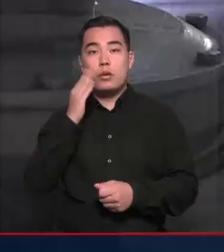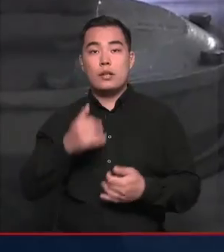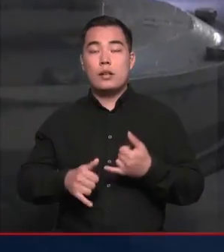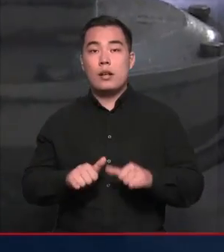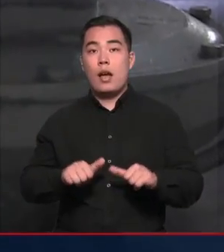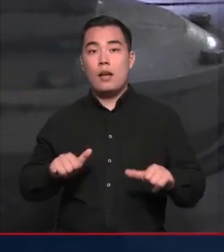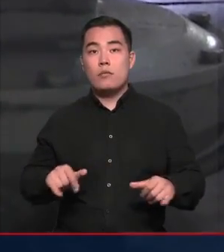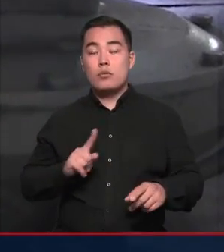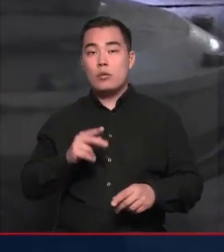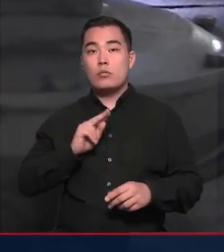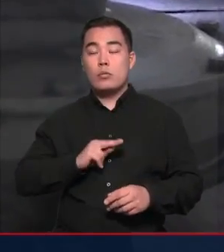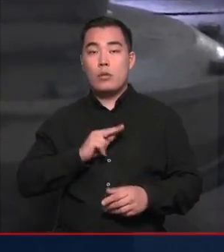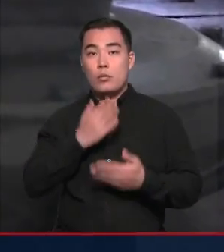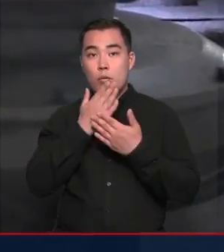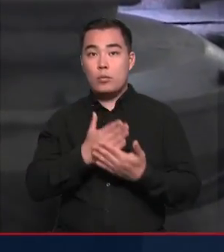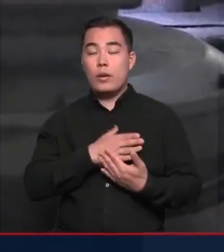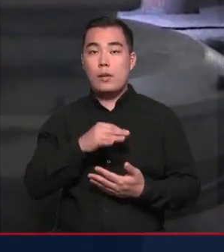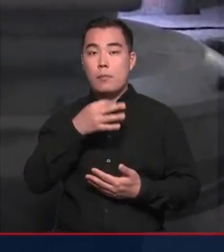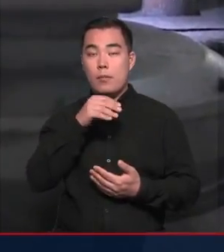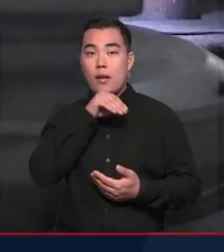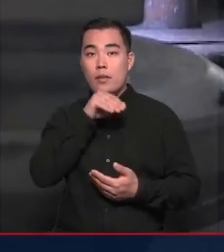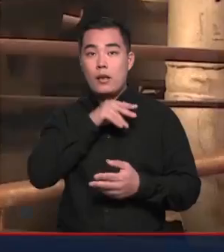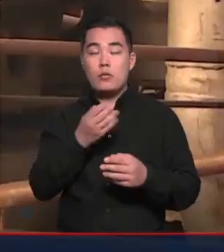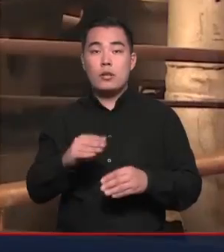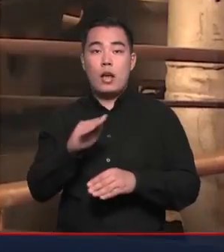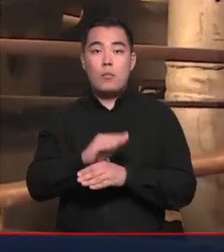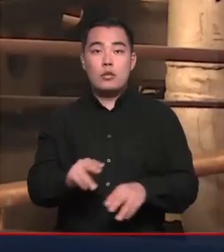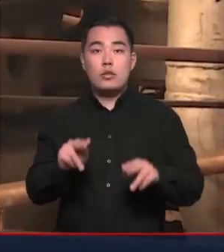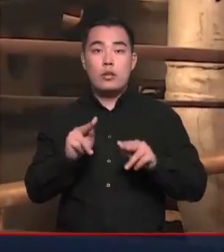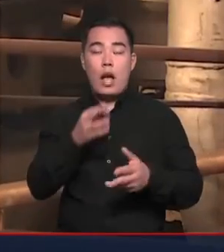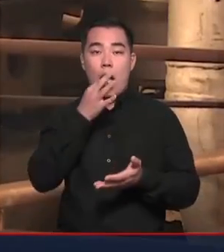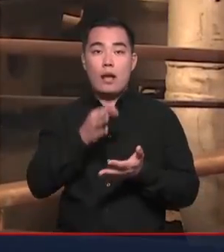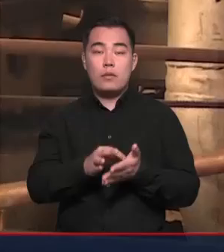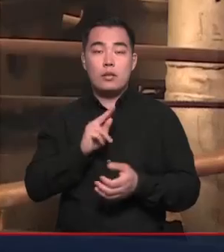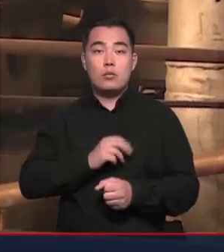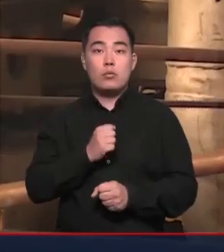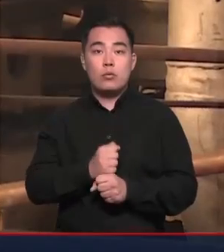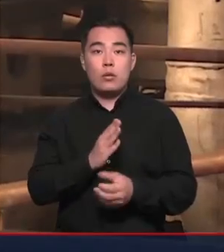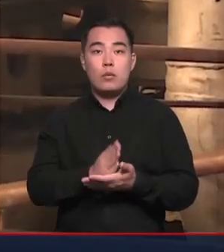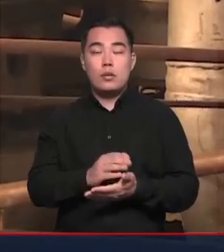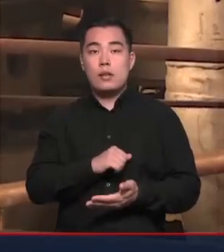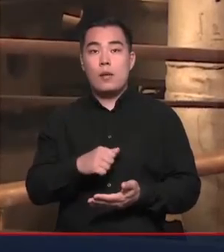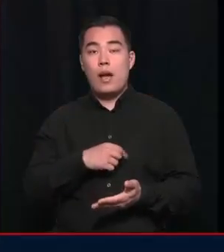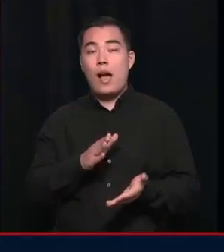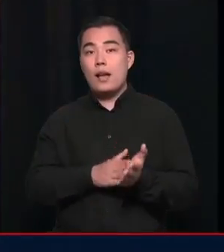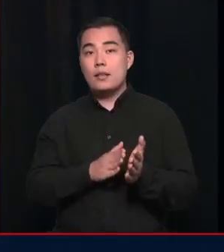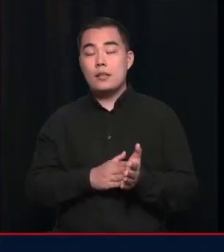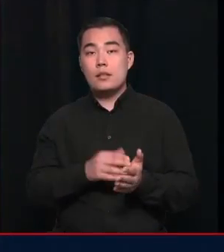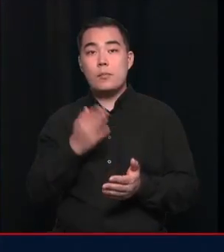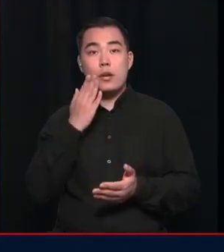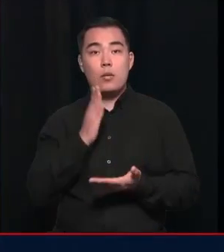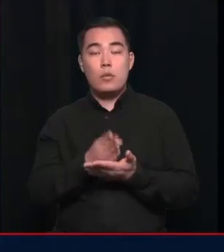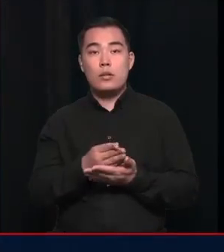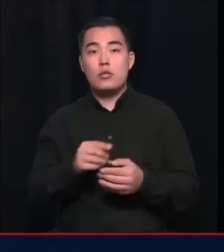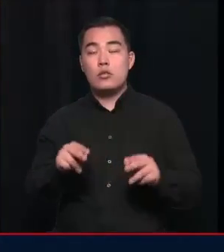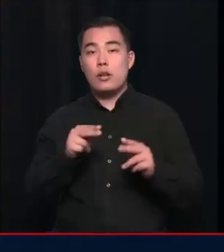идеи трудолюбия и профессионализма. К тому же, честный, ответственный труд должен быть непременно оценен по достоинству,